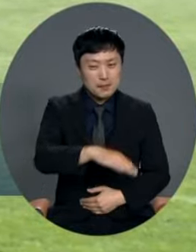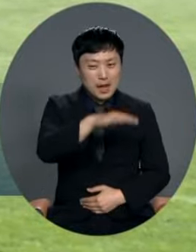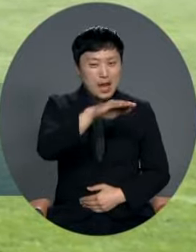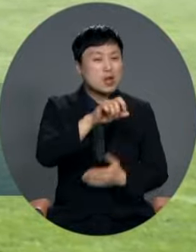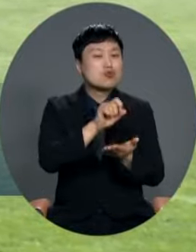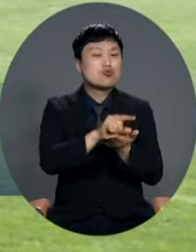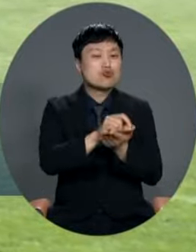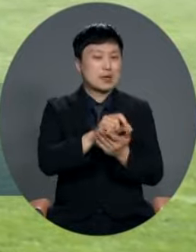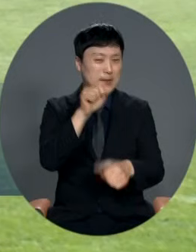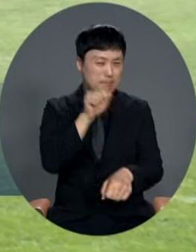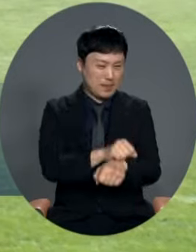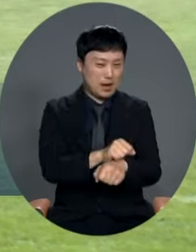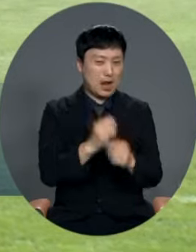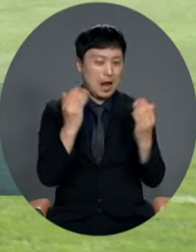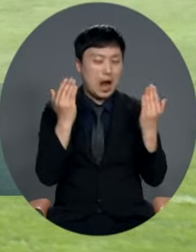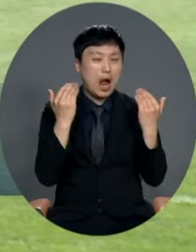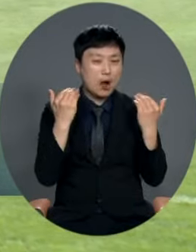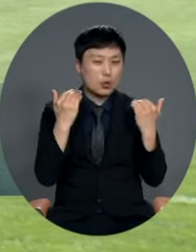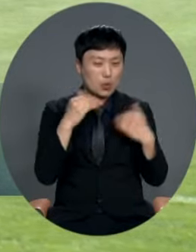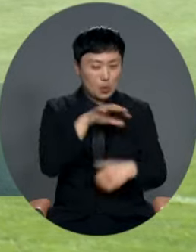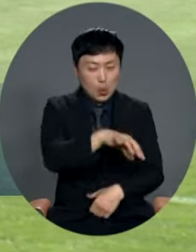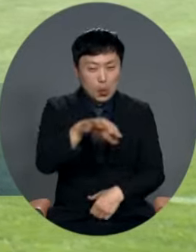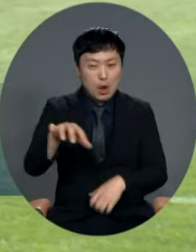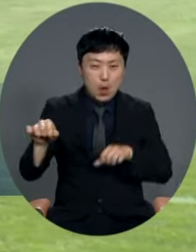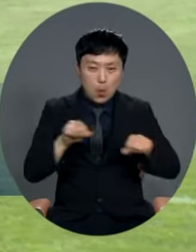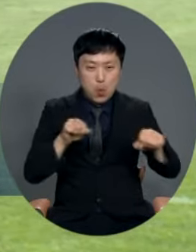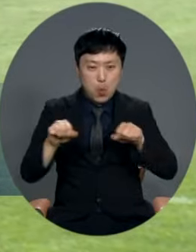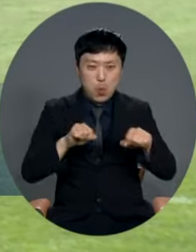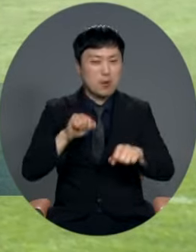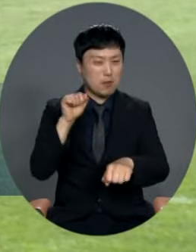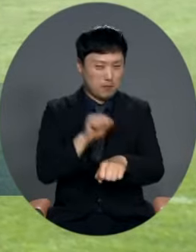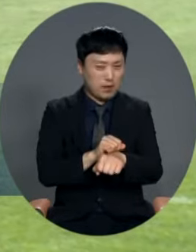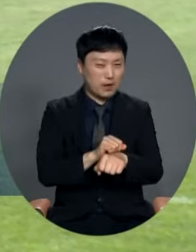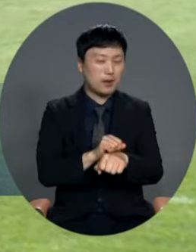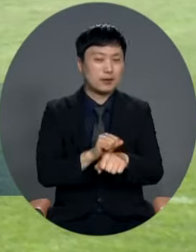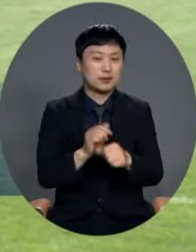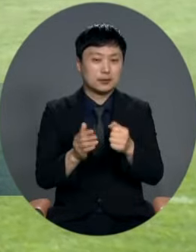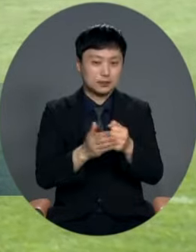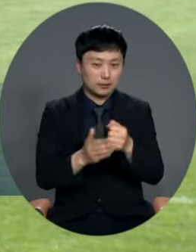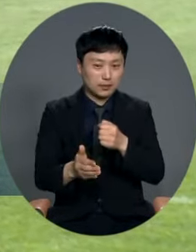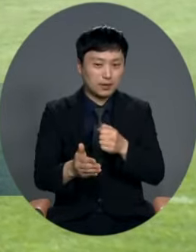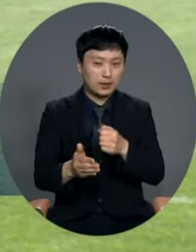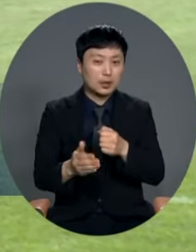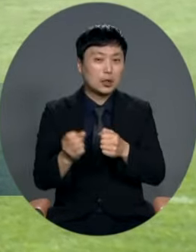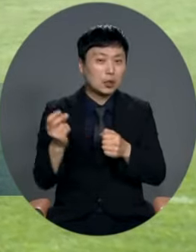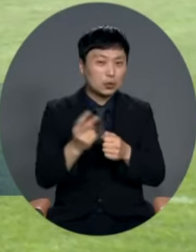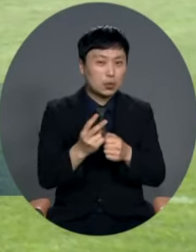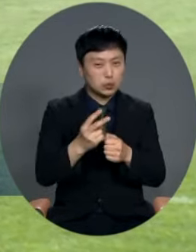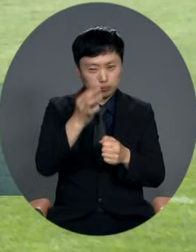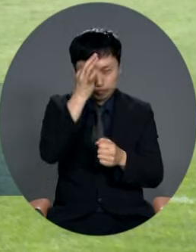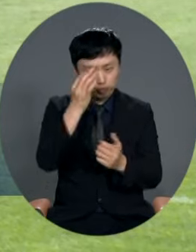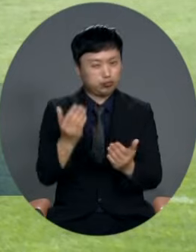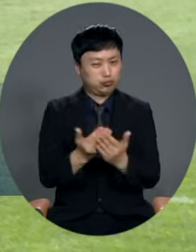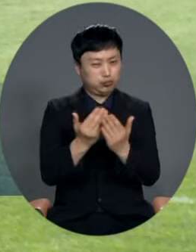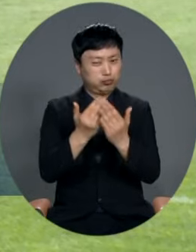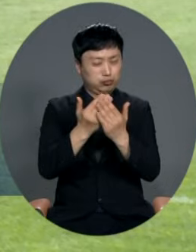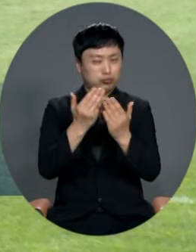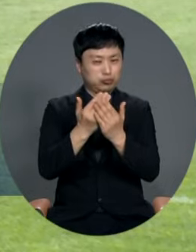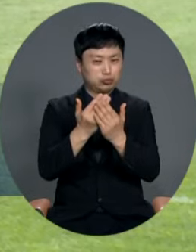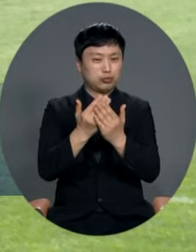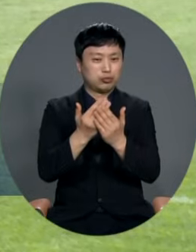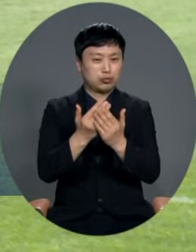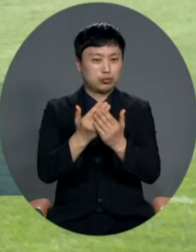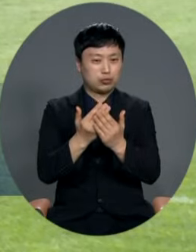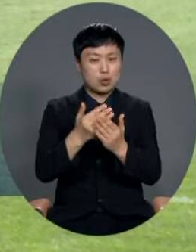때문에 학교 다닐 때도 멀티 자원으로 제가 엄청 잘 썼어요. 잘 썼고 또 워낙 기량이 있는 선수니까